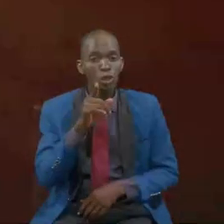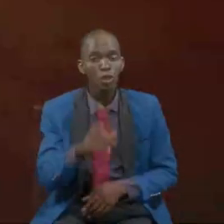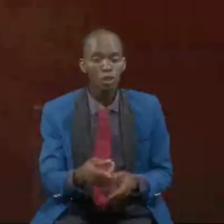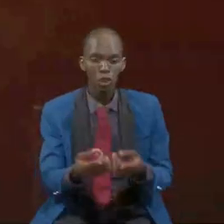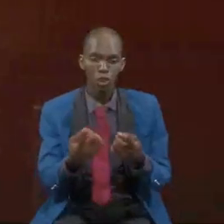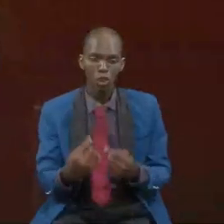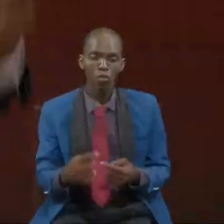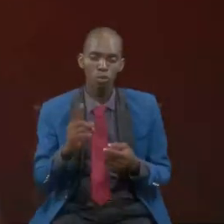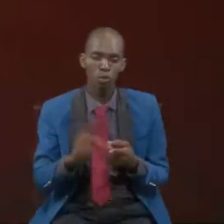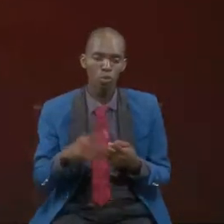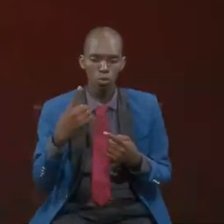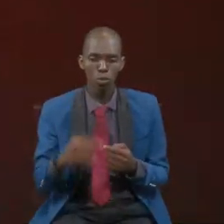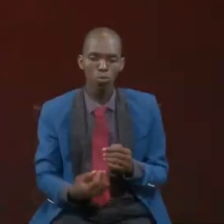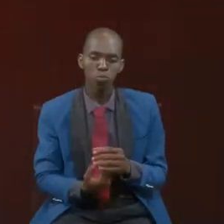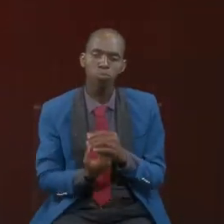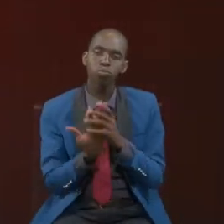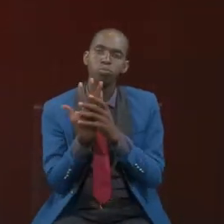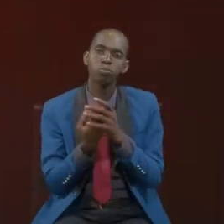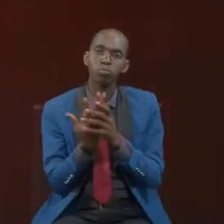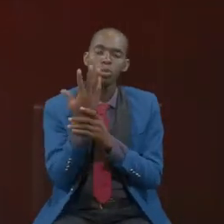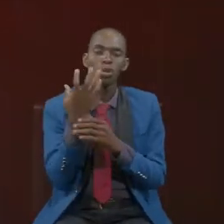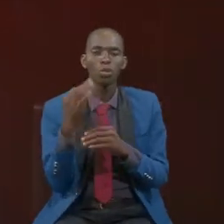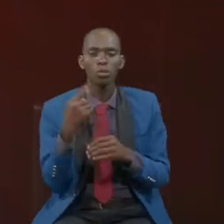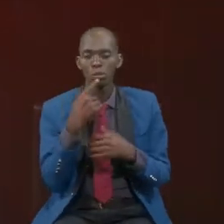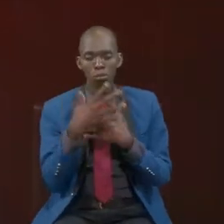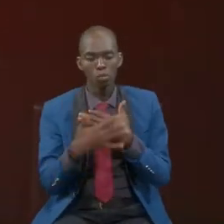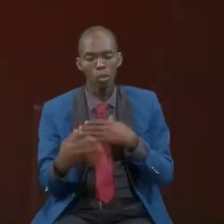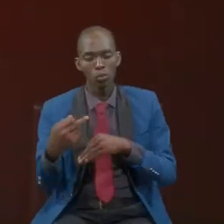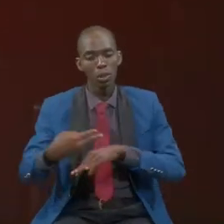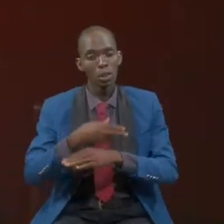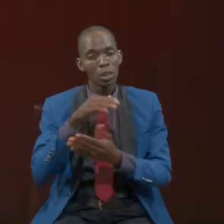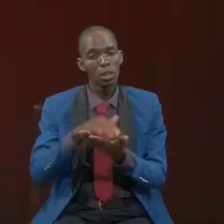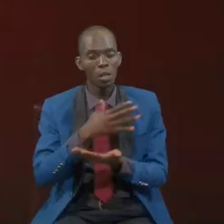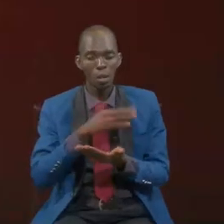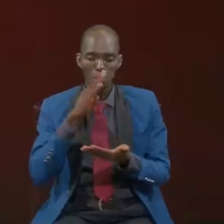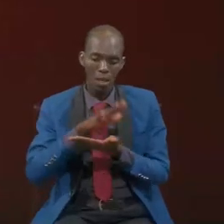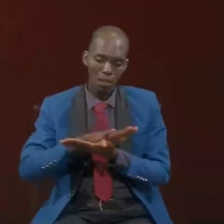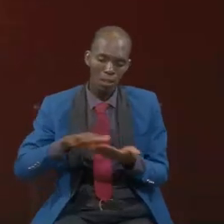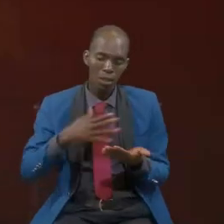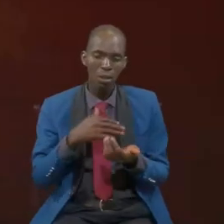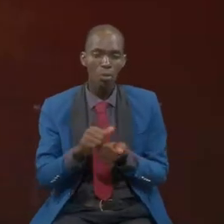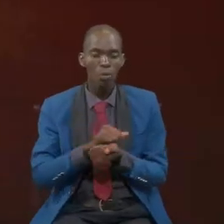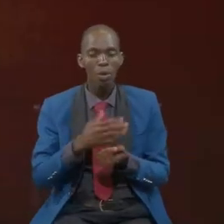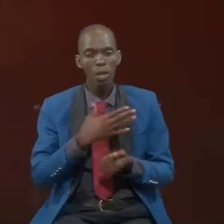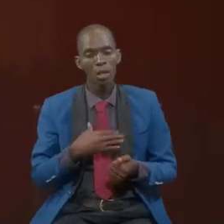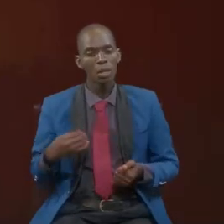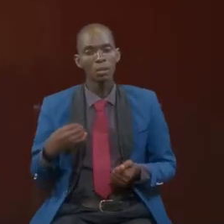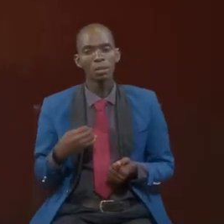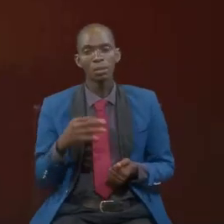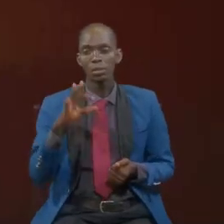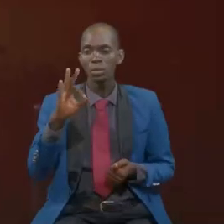faire est-ce que vas-tu venir à la fontaine du sang de Jésus pour être purifié lavé être